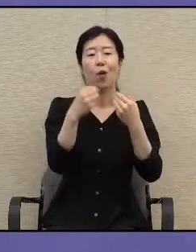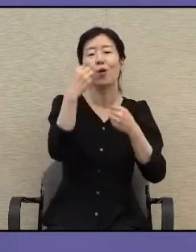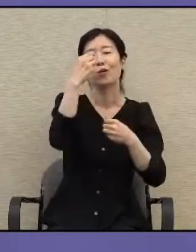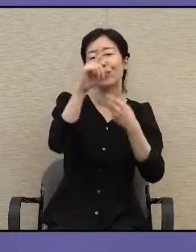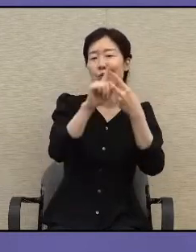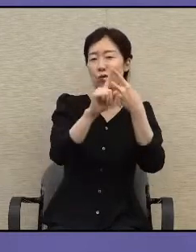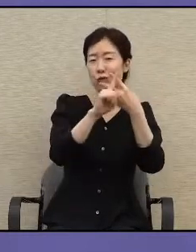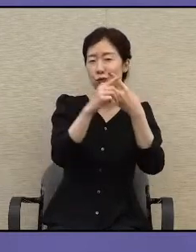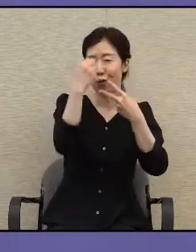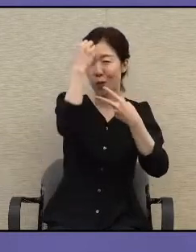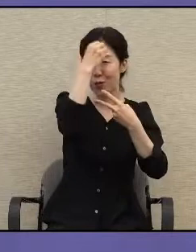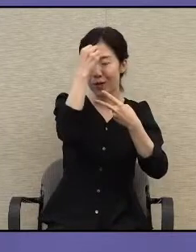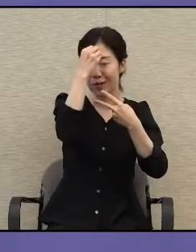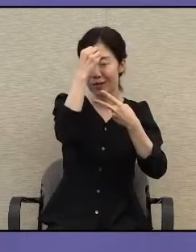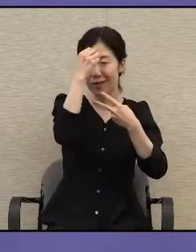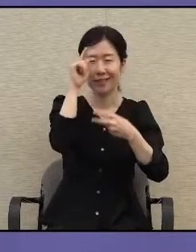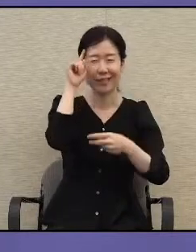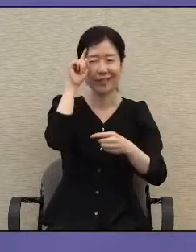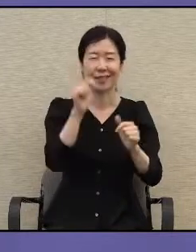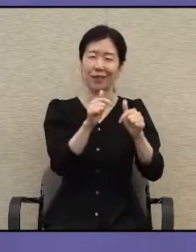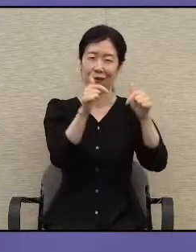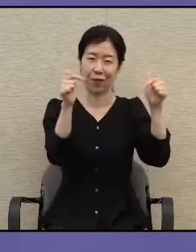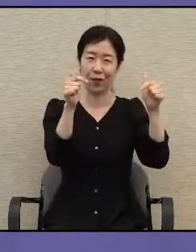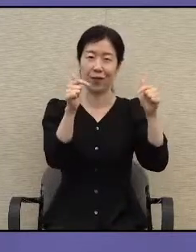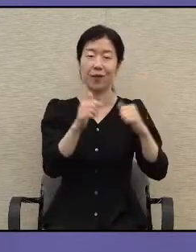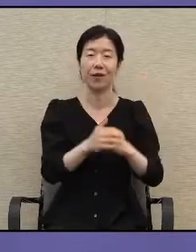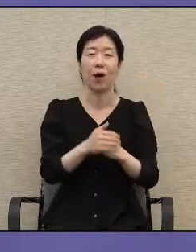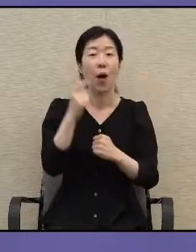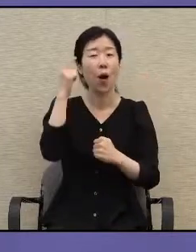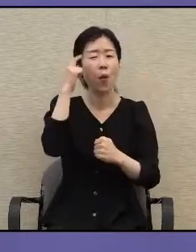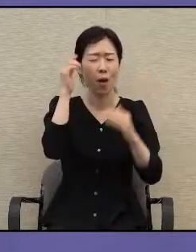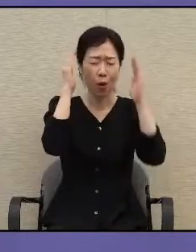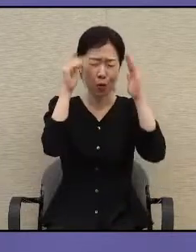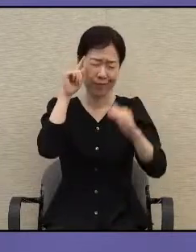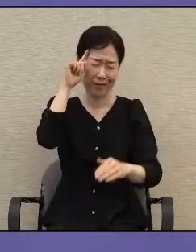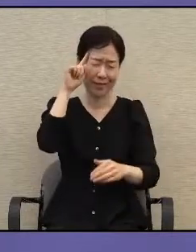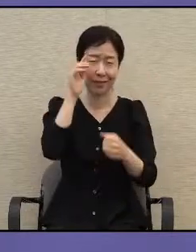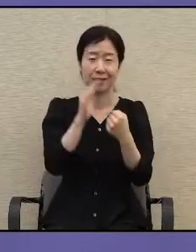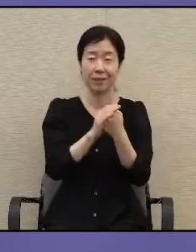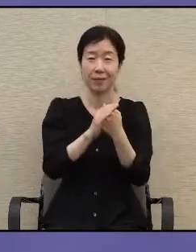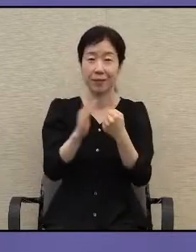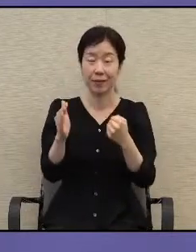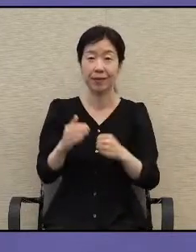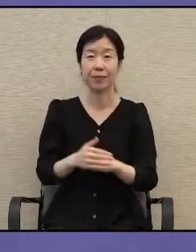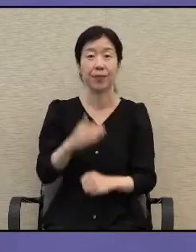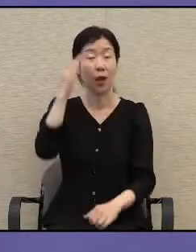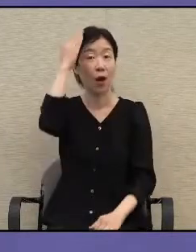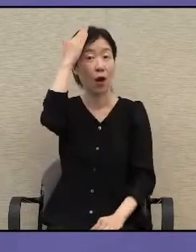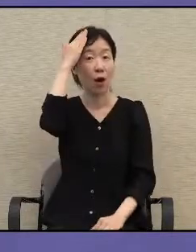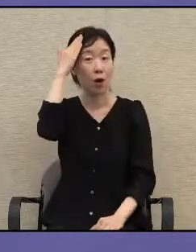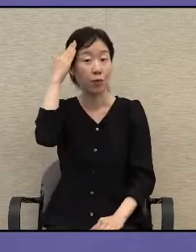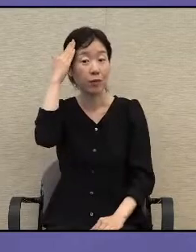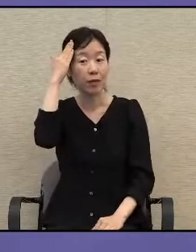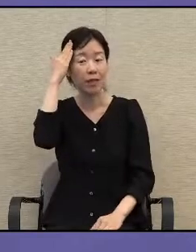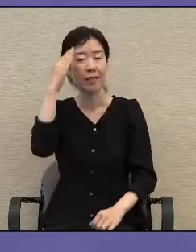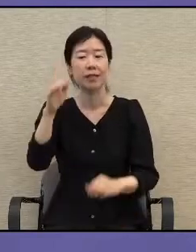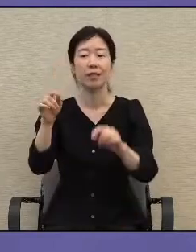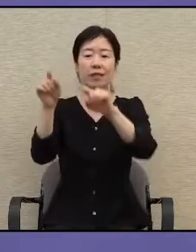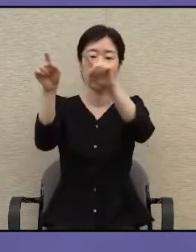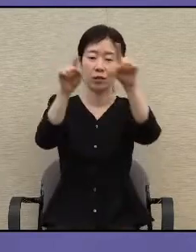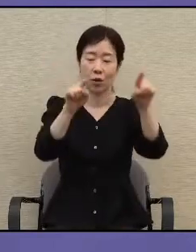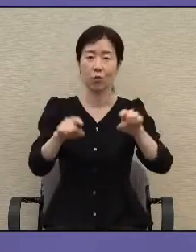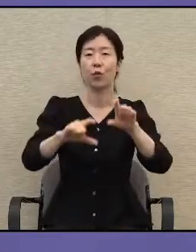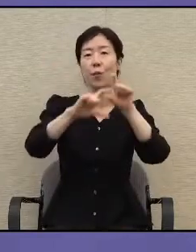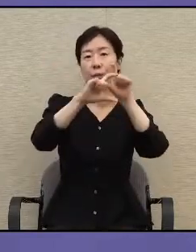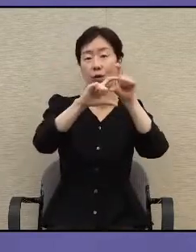이런 부분들이 영향을 미치겠죠. 청년기 20대 불안 위험군들을 보면 이 검은색이 이제 전체 평균이라면